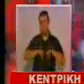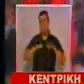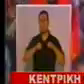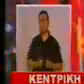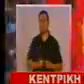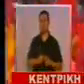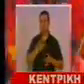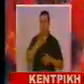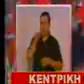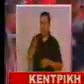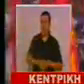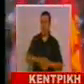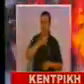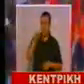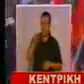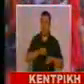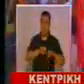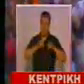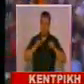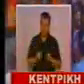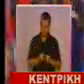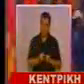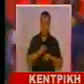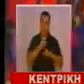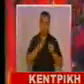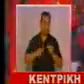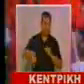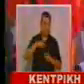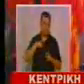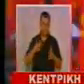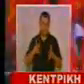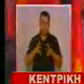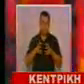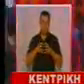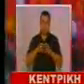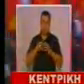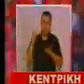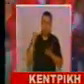λόγια συνήθως οδηγεί σε συντηρητική αναδίπλωση.